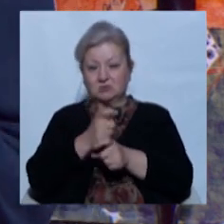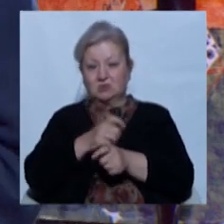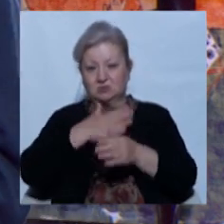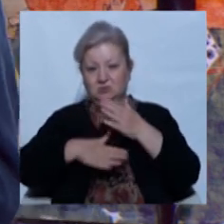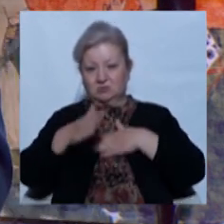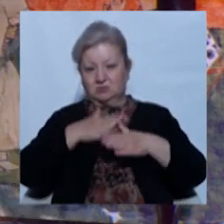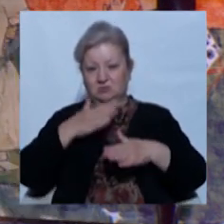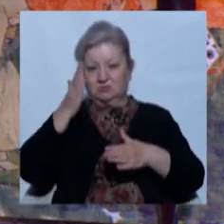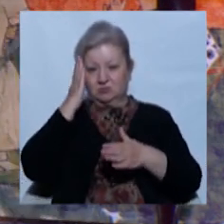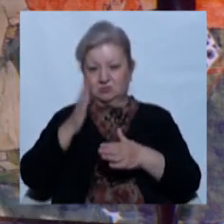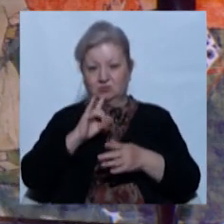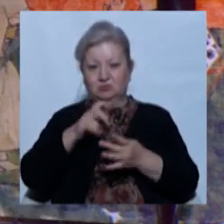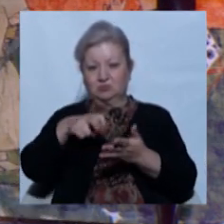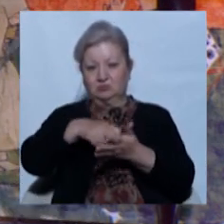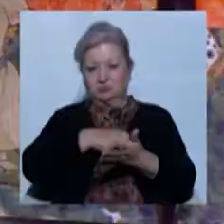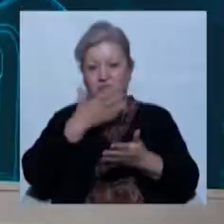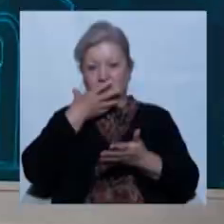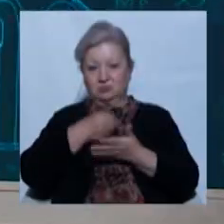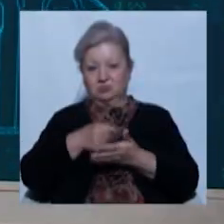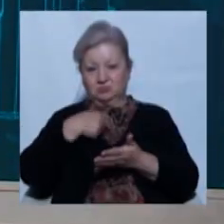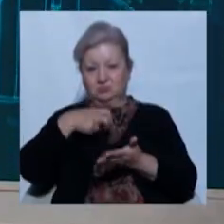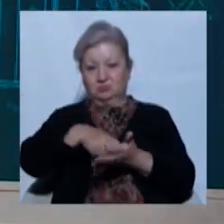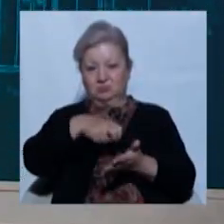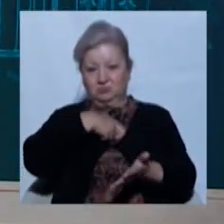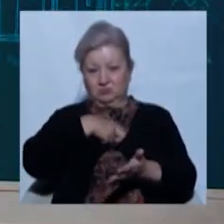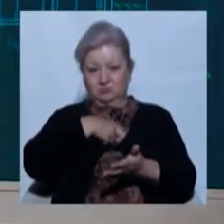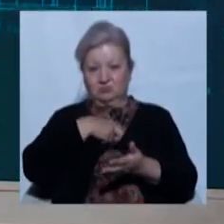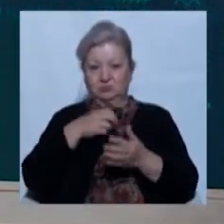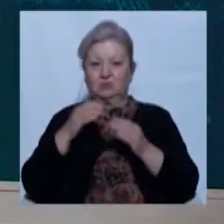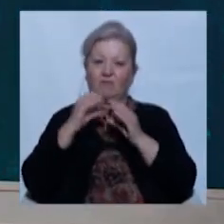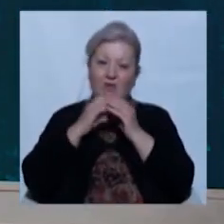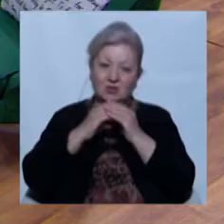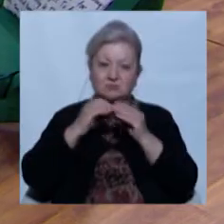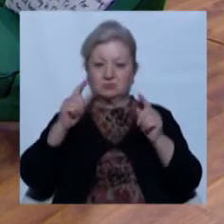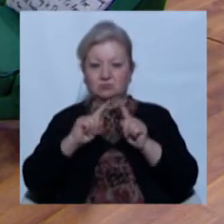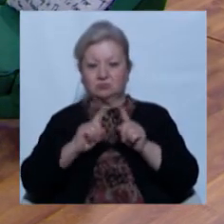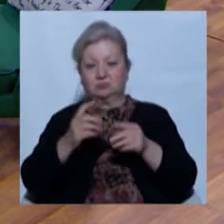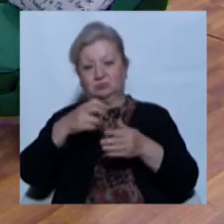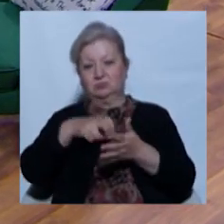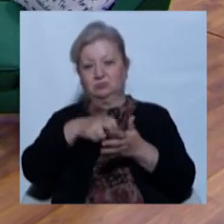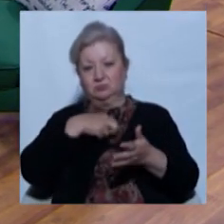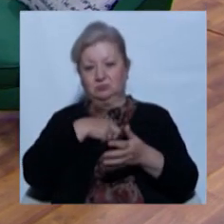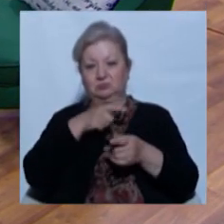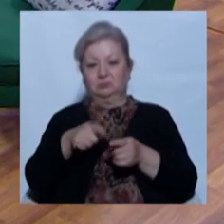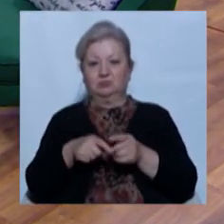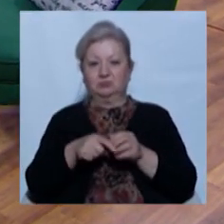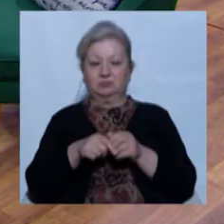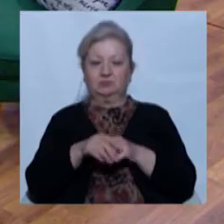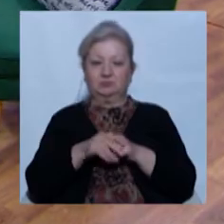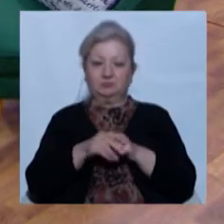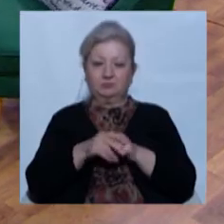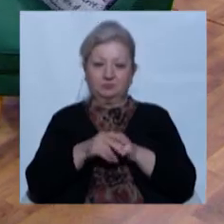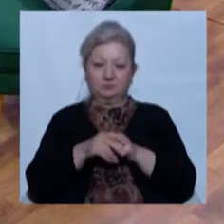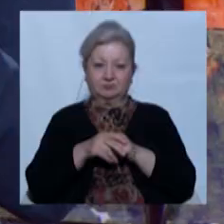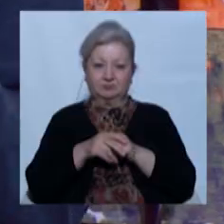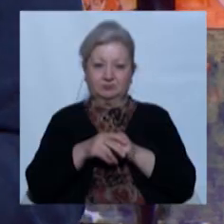ჩვენ მოგვაწვით ჩვენს პირად მეილზე, თუ Facebook ჯგუფში, ტელესკოლის Facebook ჯგუფში ატვირთავთ